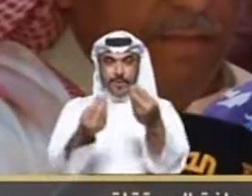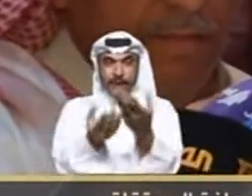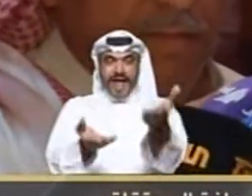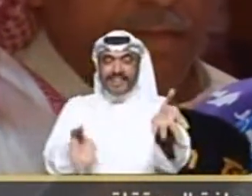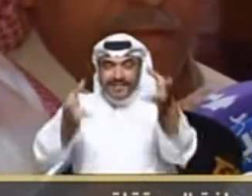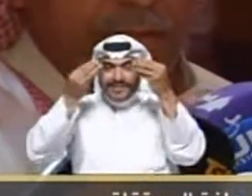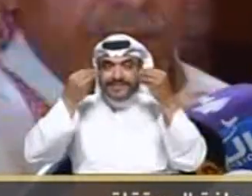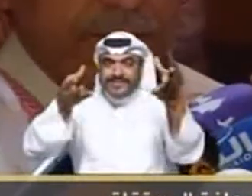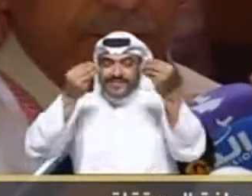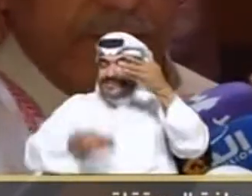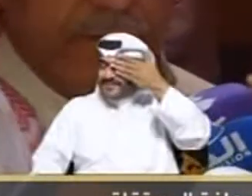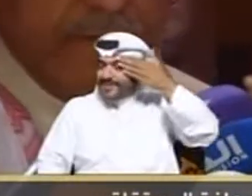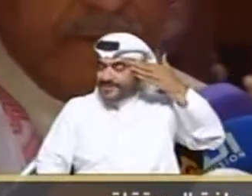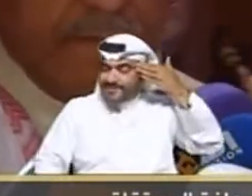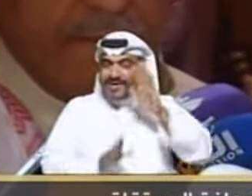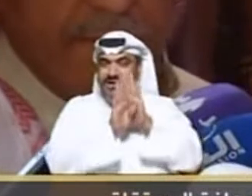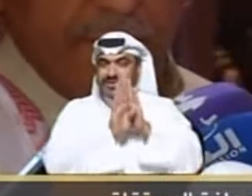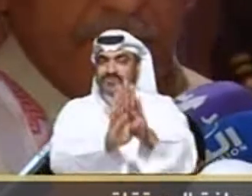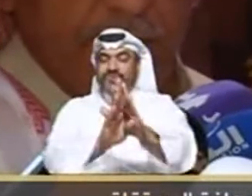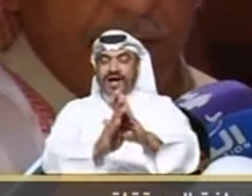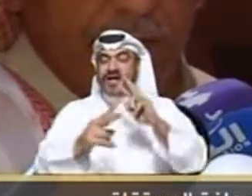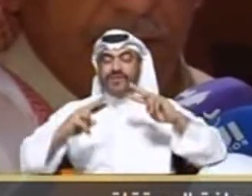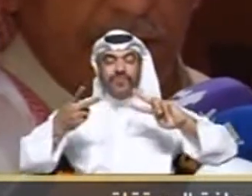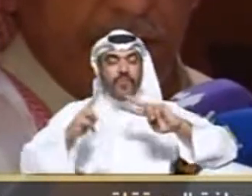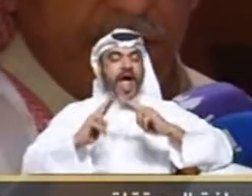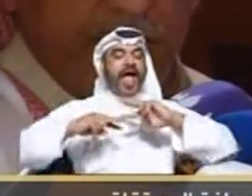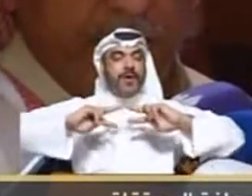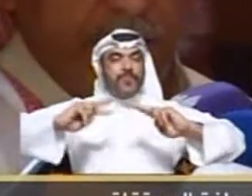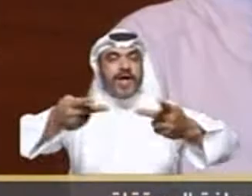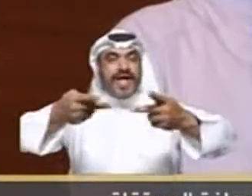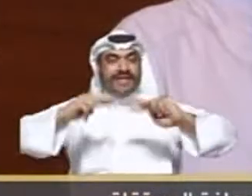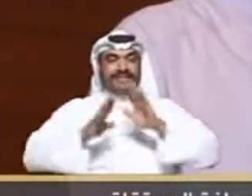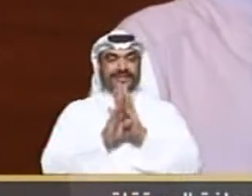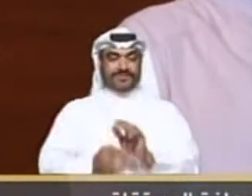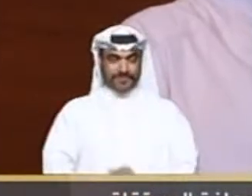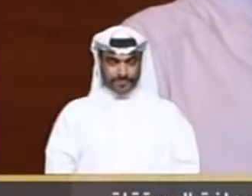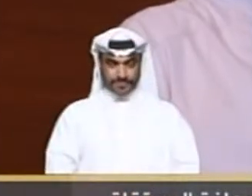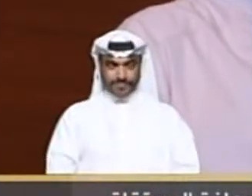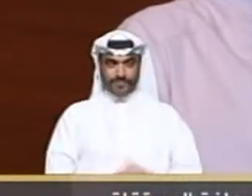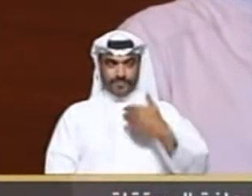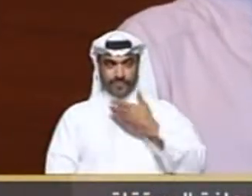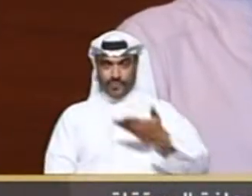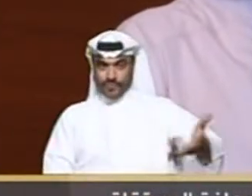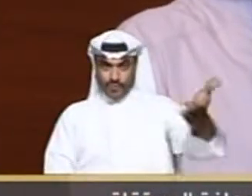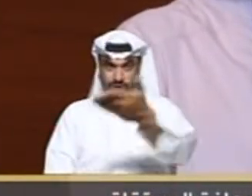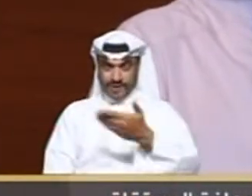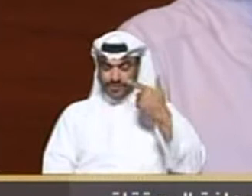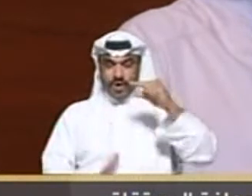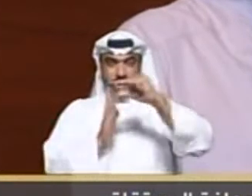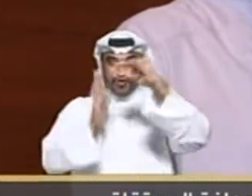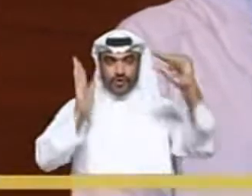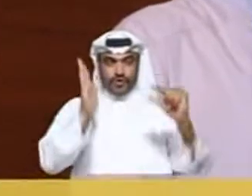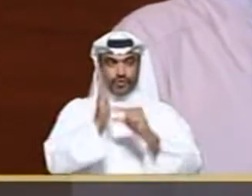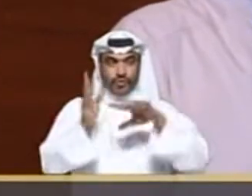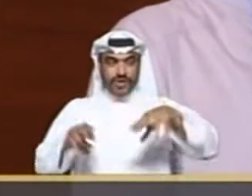إلا مجرد مساعدة والتقاء ودعم لهذه الإعلاميين. دستور دولة الكويت عام